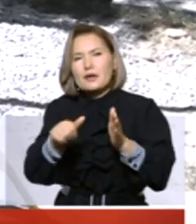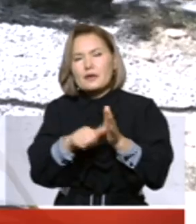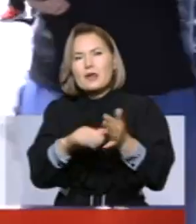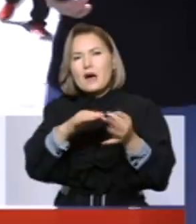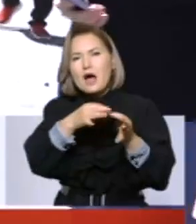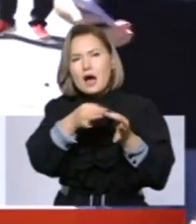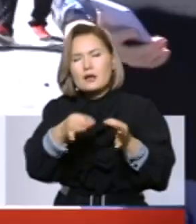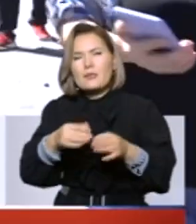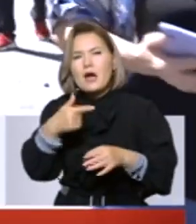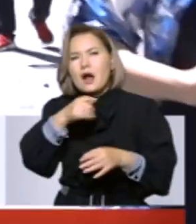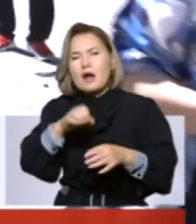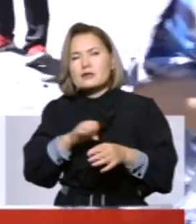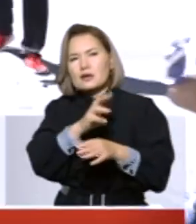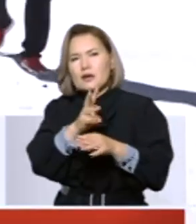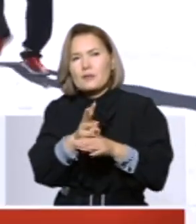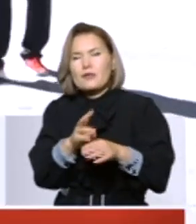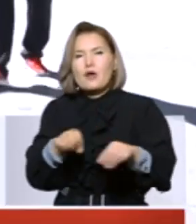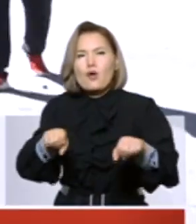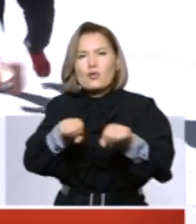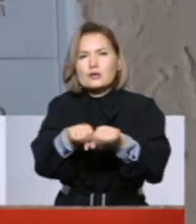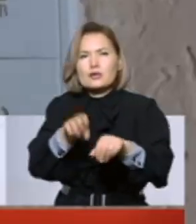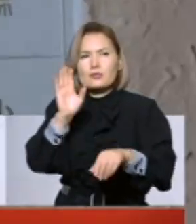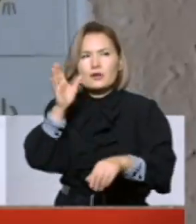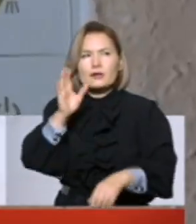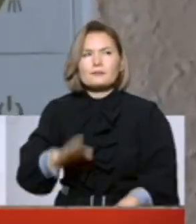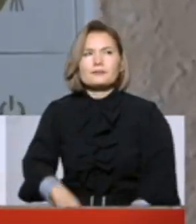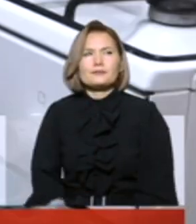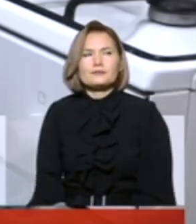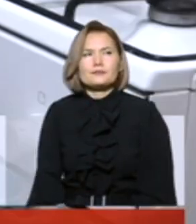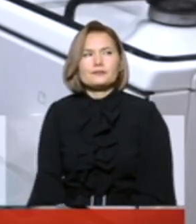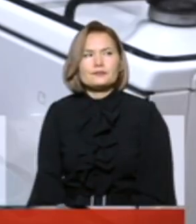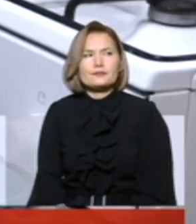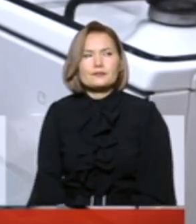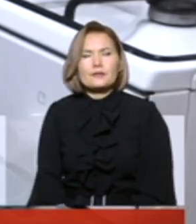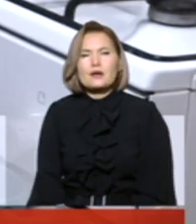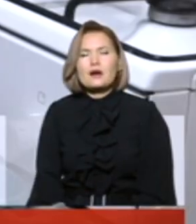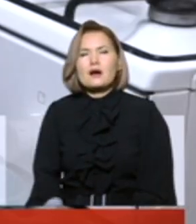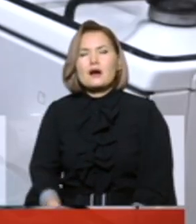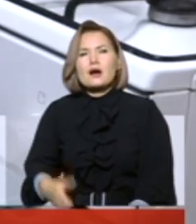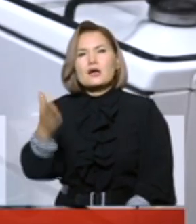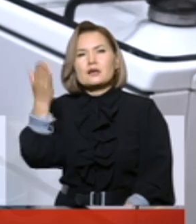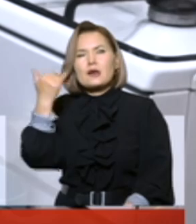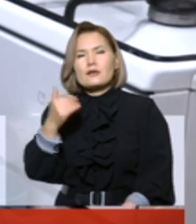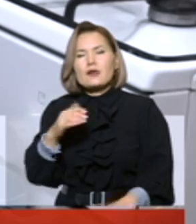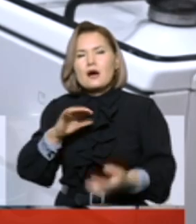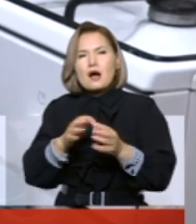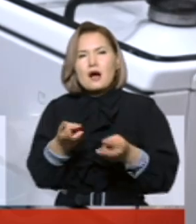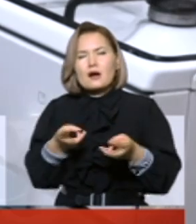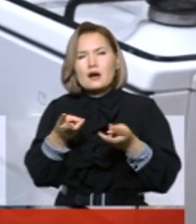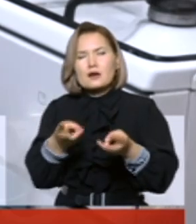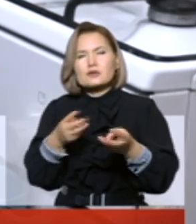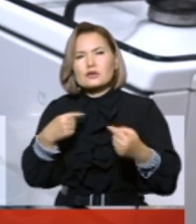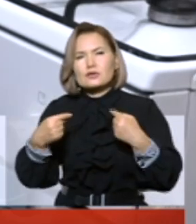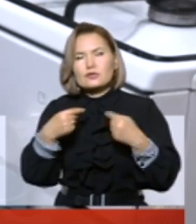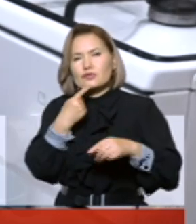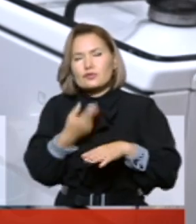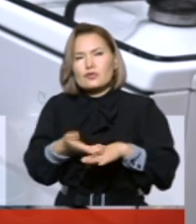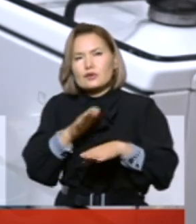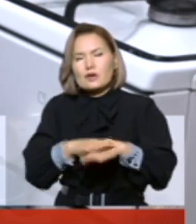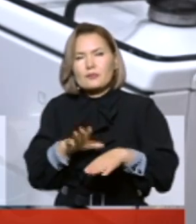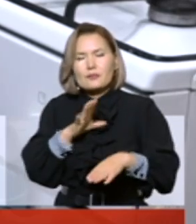ауылы табиғи газға қосылады. Қыстай көмір жағамыз, жазда мына газымызға чай қой үшін